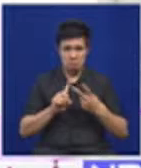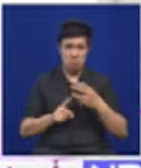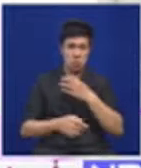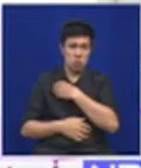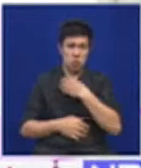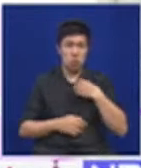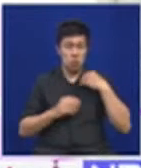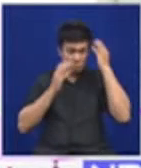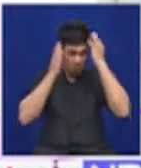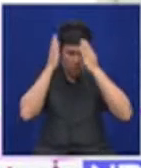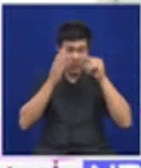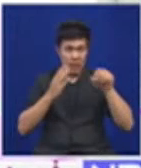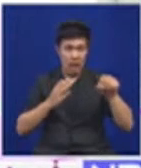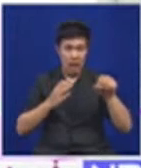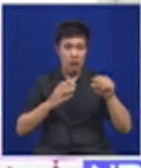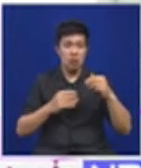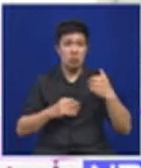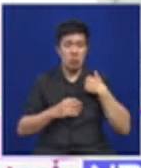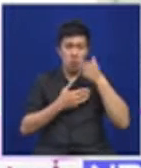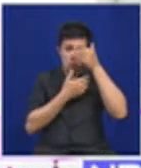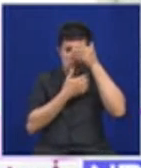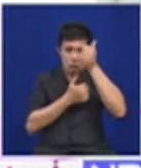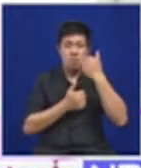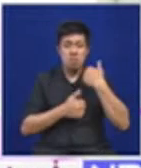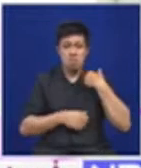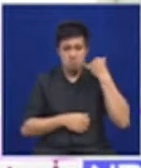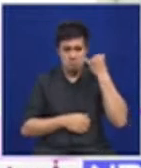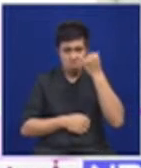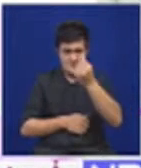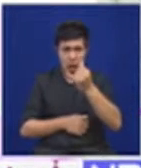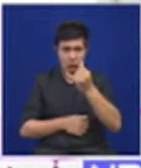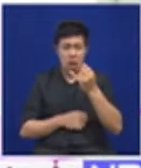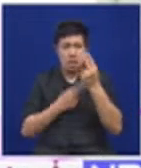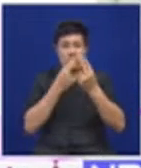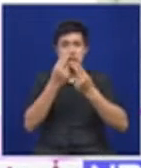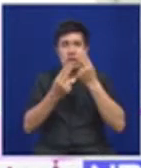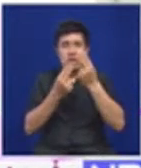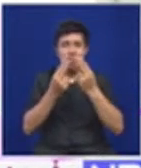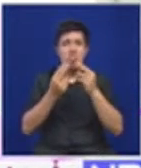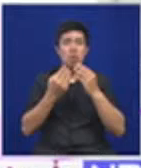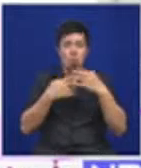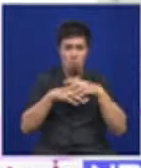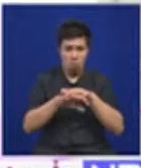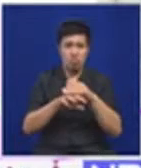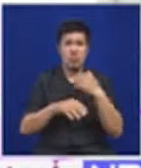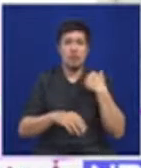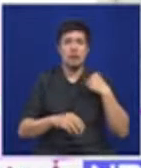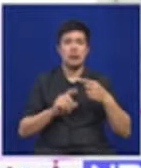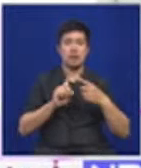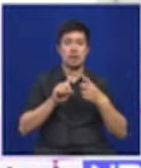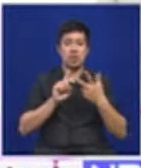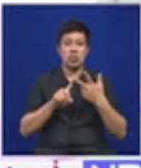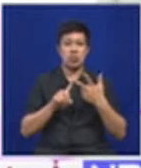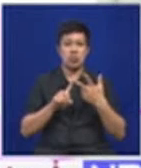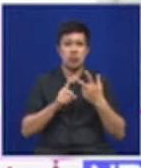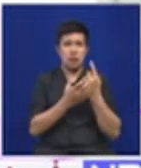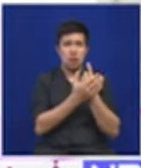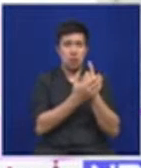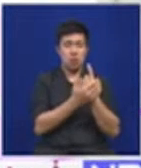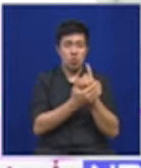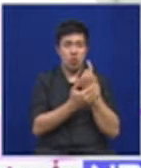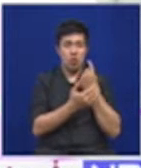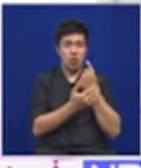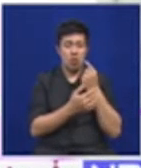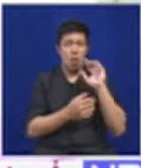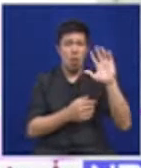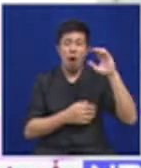ซียประจำประเทศไทยนะครับท่านให้ความสนใจมากเดินทางมาเป็นแขกมาร่วมในพิธีนอกจากนี้ยังมีผู้แทนของแขว